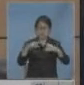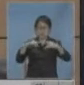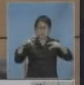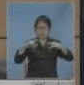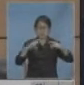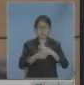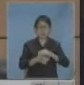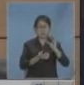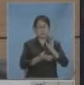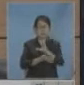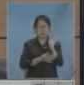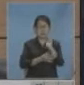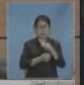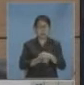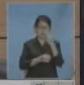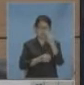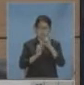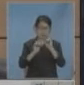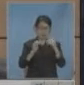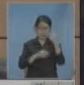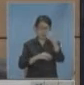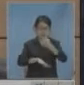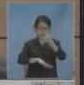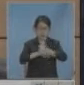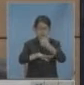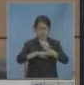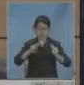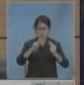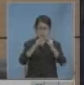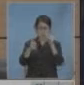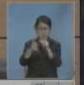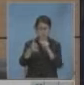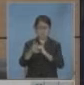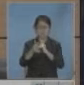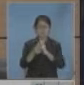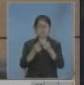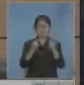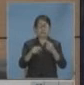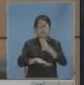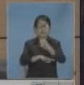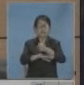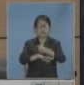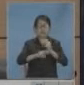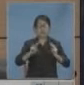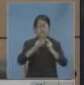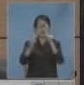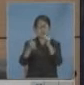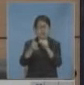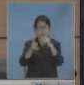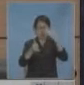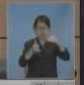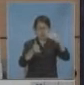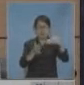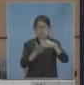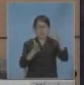นถึงวุฒิภาวะของรัฐมนตรีแต่อย่างไรก็ตามรัฐมนตรีดังกล่าวนั้นก็ได้หลุดจากอำนาจไป